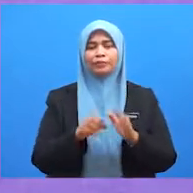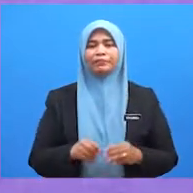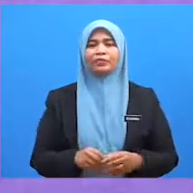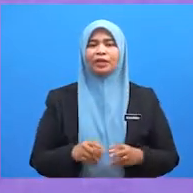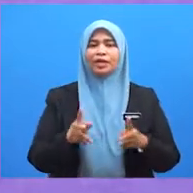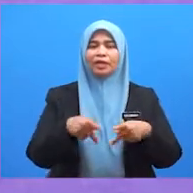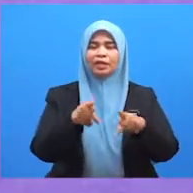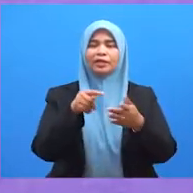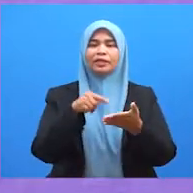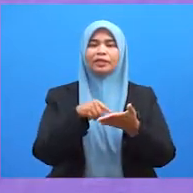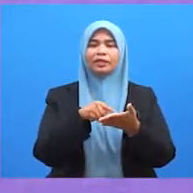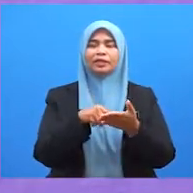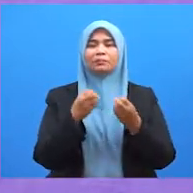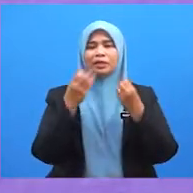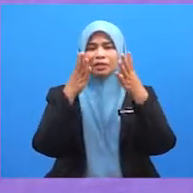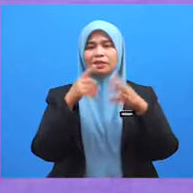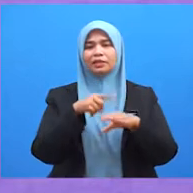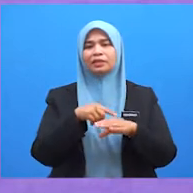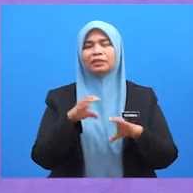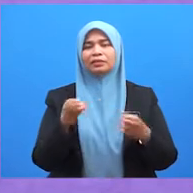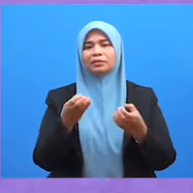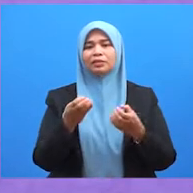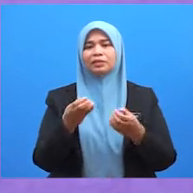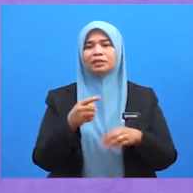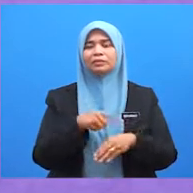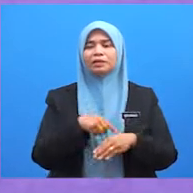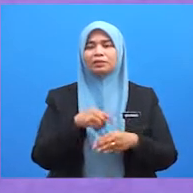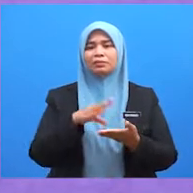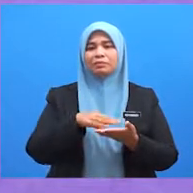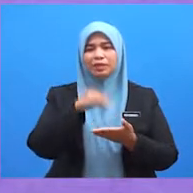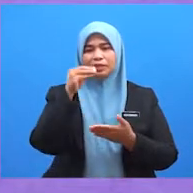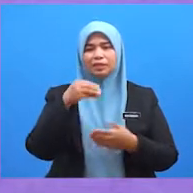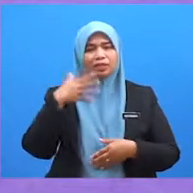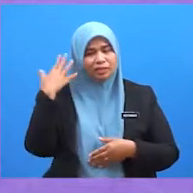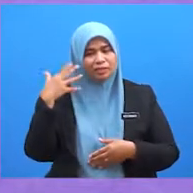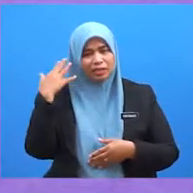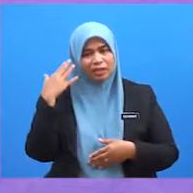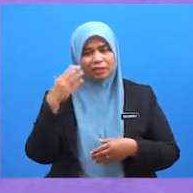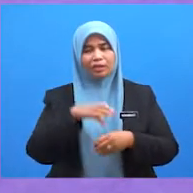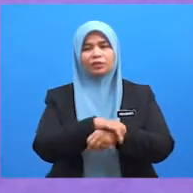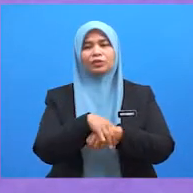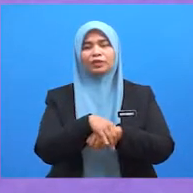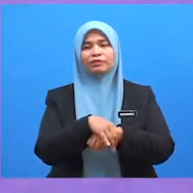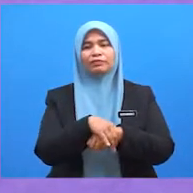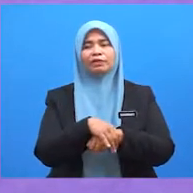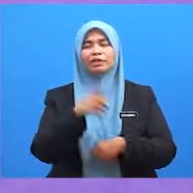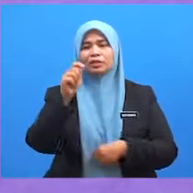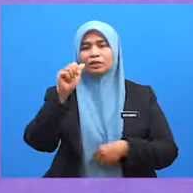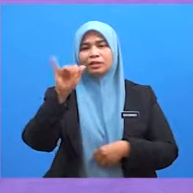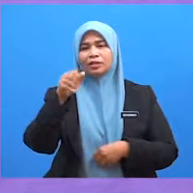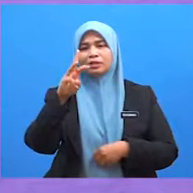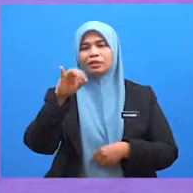diajarkan. Misalnya, kaedah ini banyak dilaksanakan semasa belajar mata pelajaran